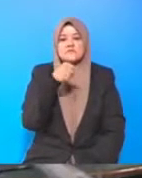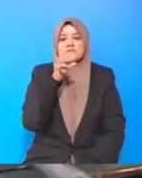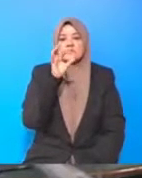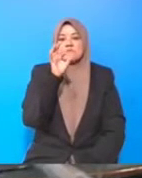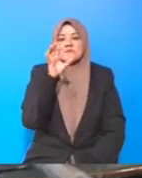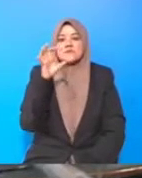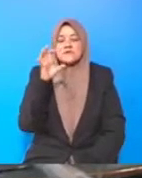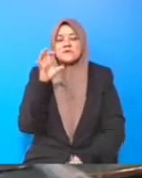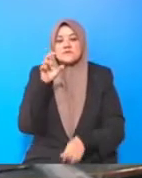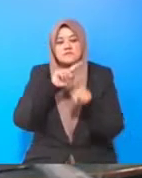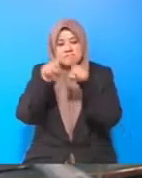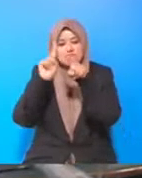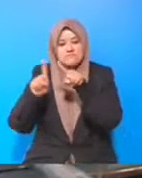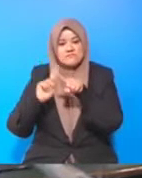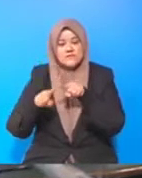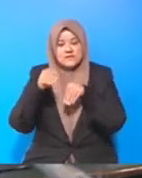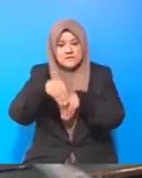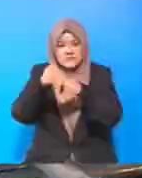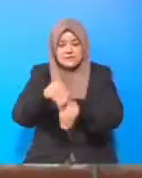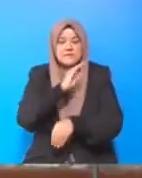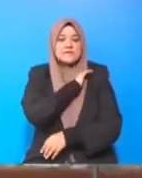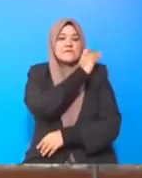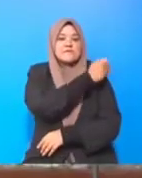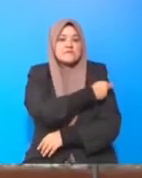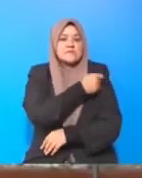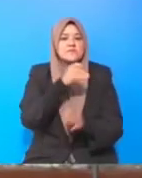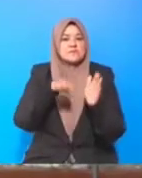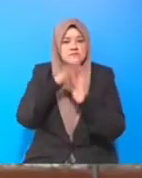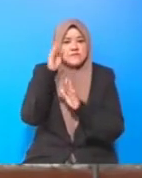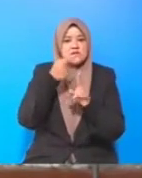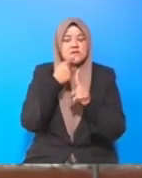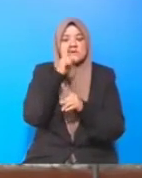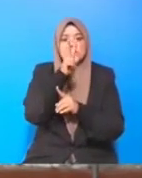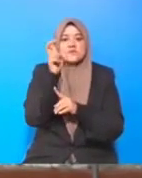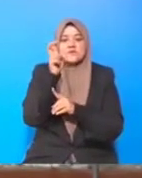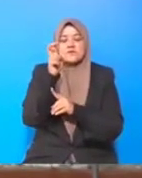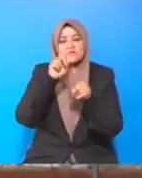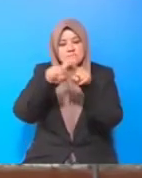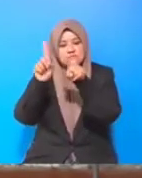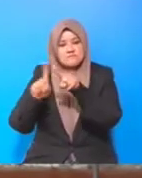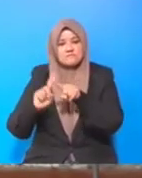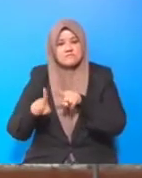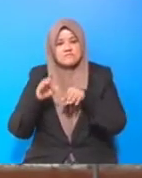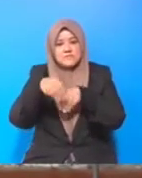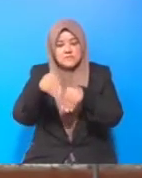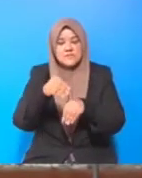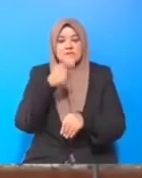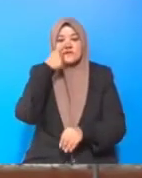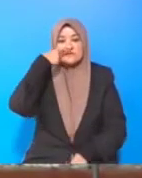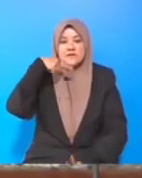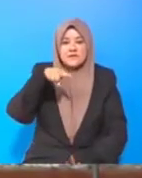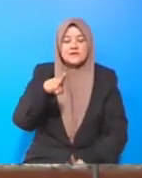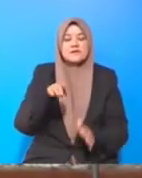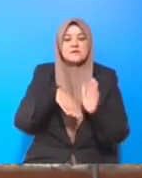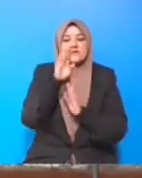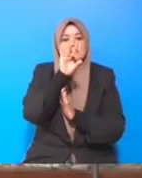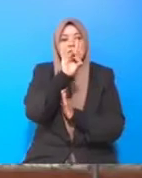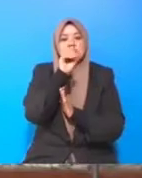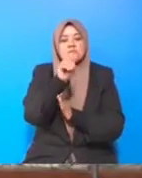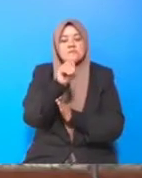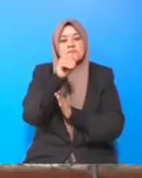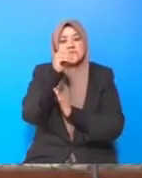1911i tanaman Filipina menghasilkan lebih pada 200 warisi Thailand menghasilkan lebih